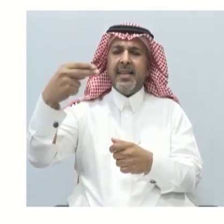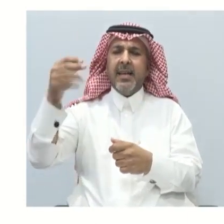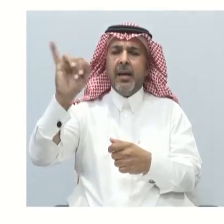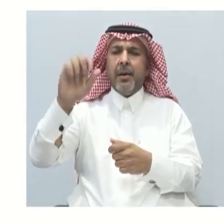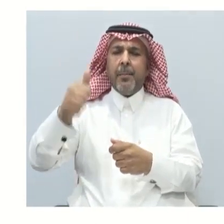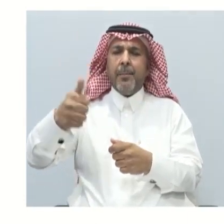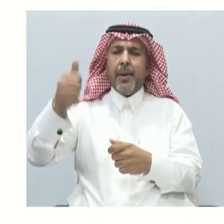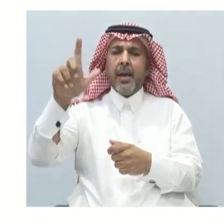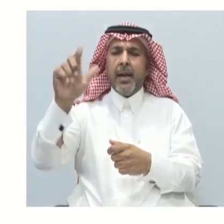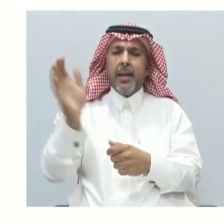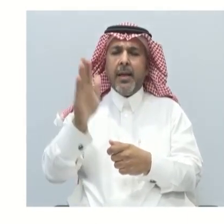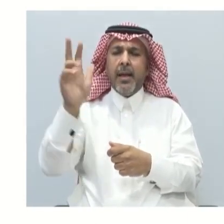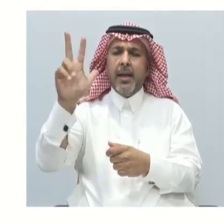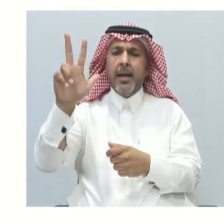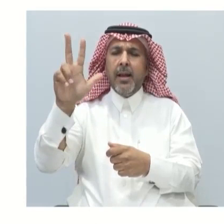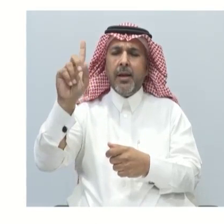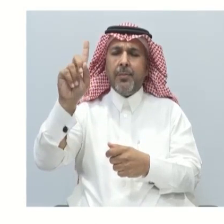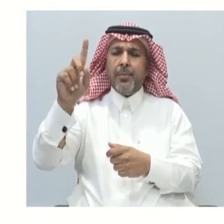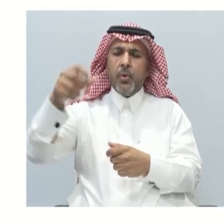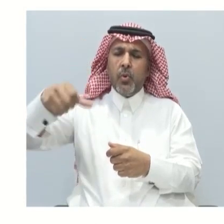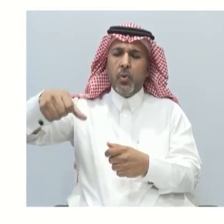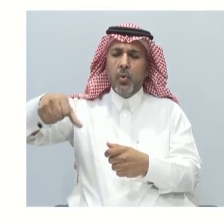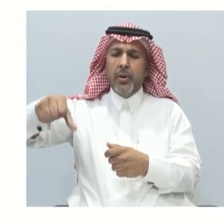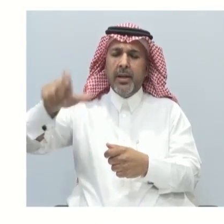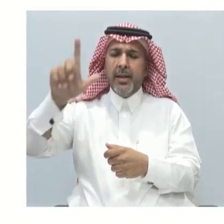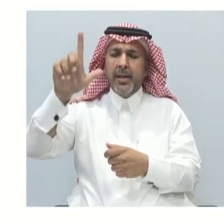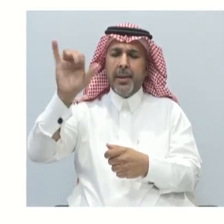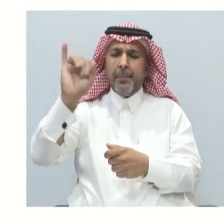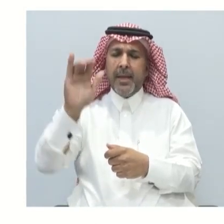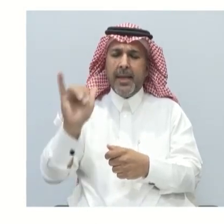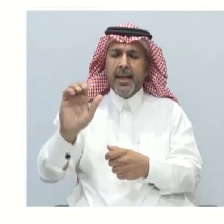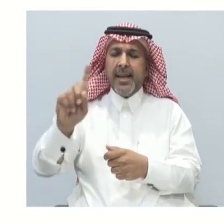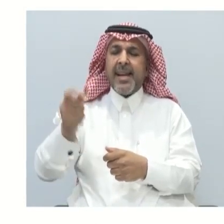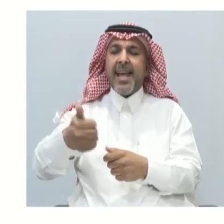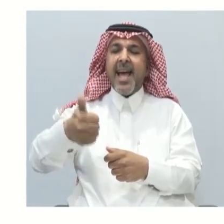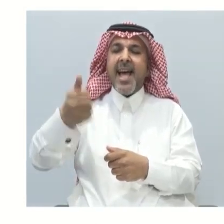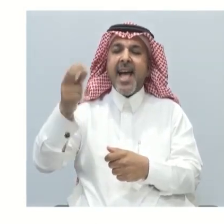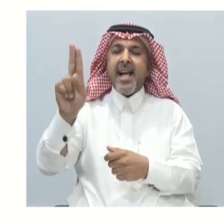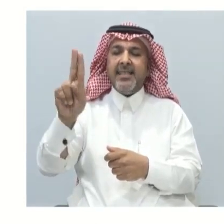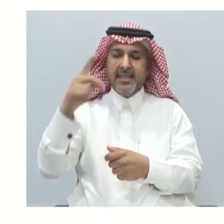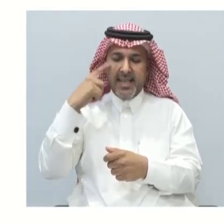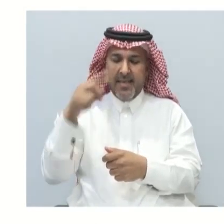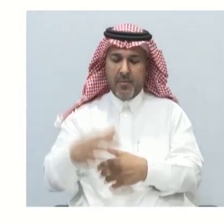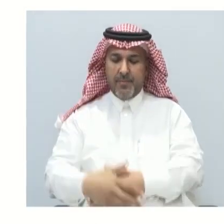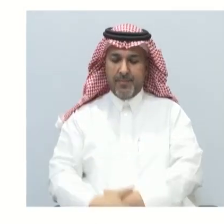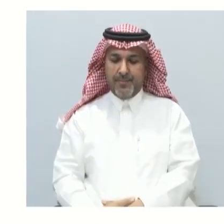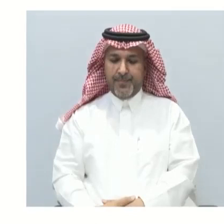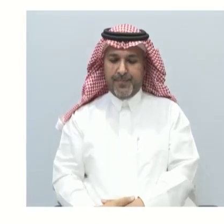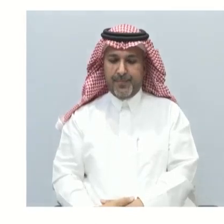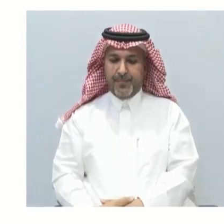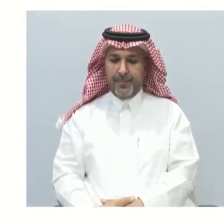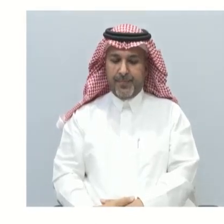غيرها يعني حيكون نتيجه لذلك في صنع الاواني